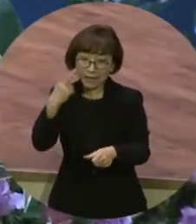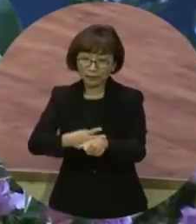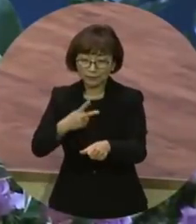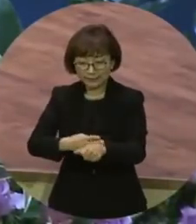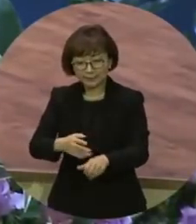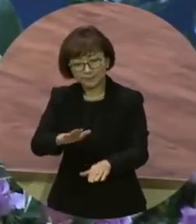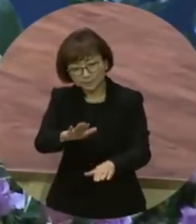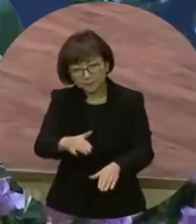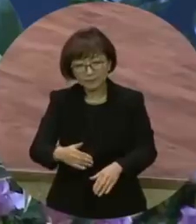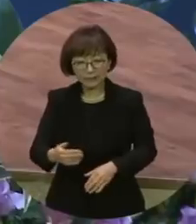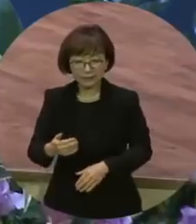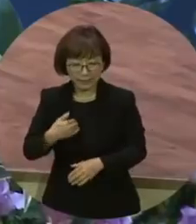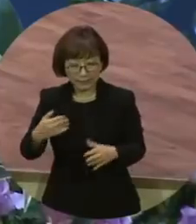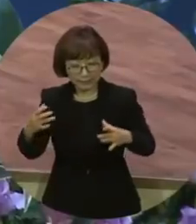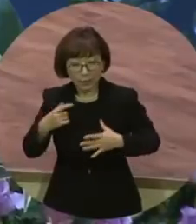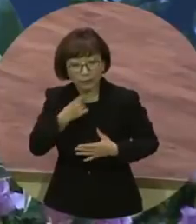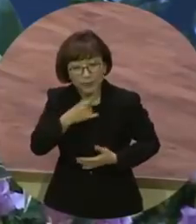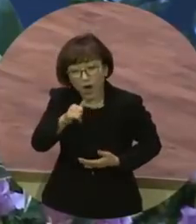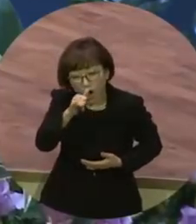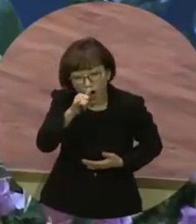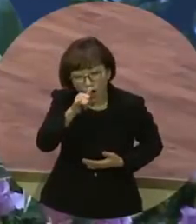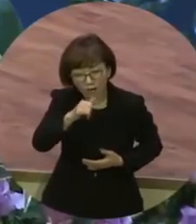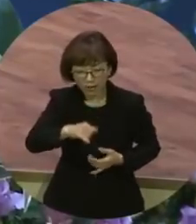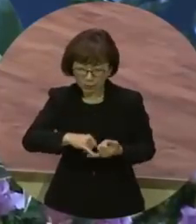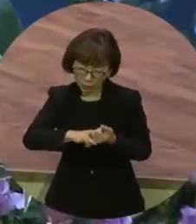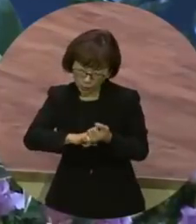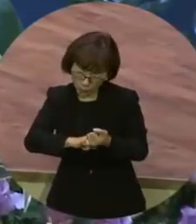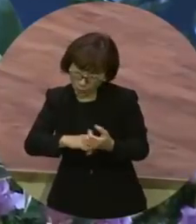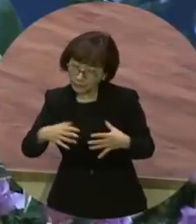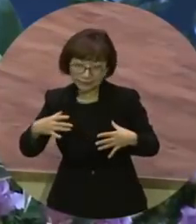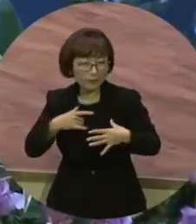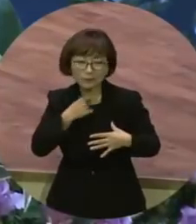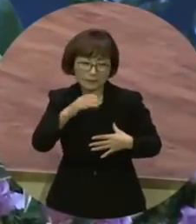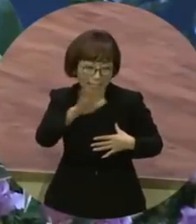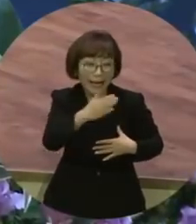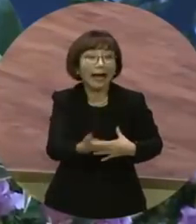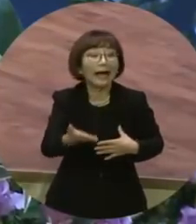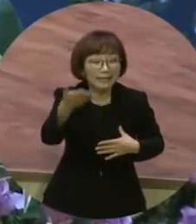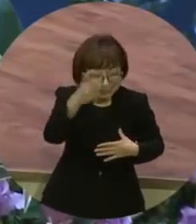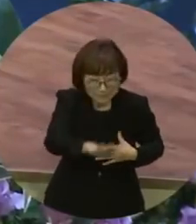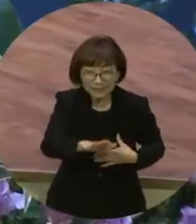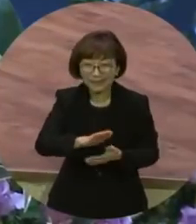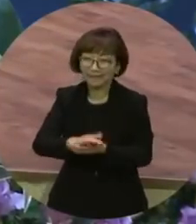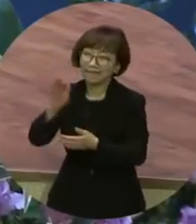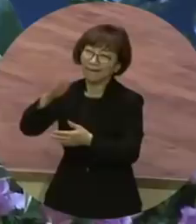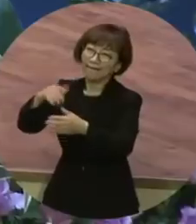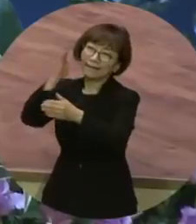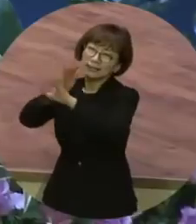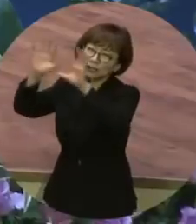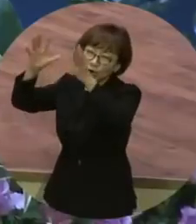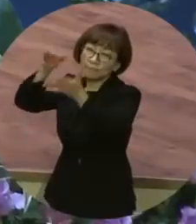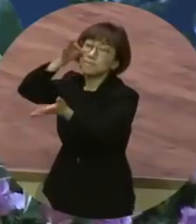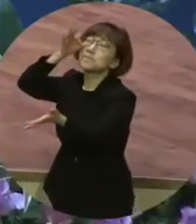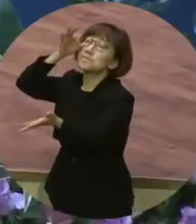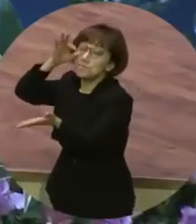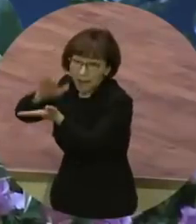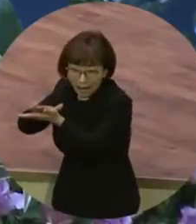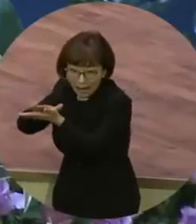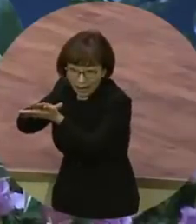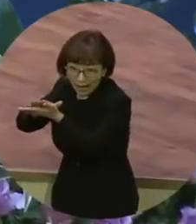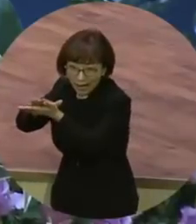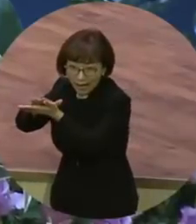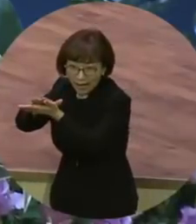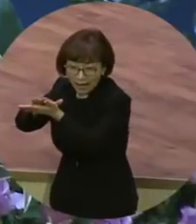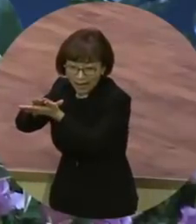바울은 그게 자랑스럽지 않았습니다. 바울에게 자랑스러운 건 따로 있었어요. 바울은 엄청난 계시보다 예수가 그리스도이심이